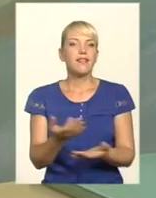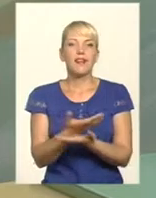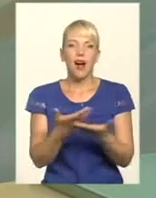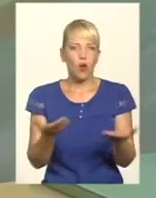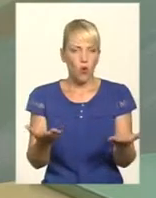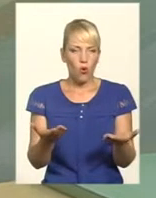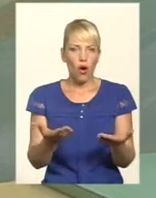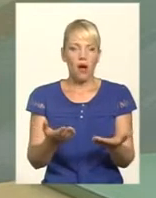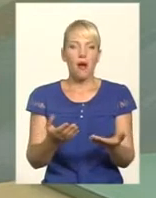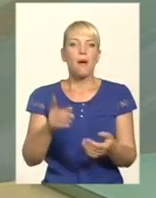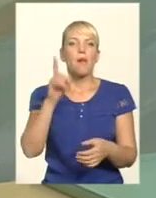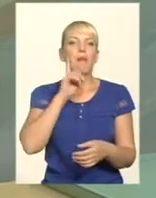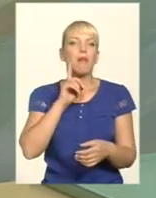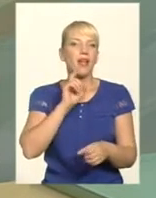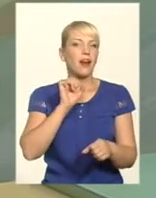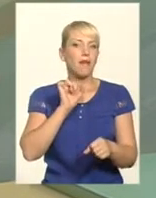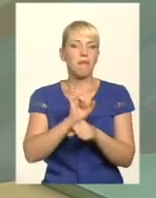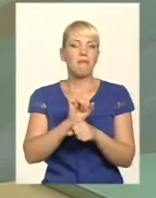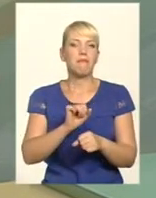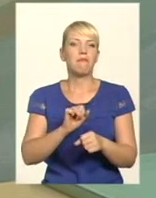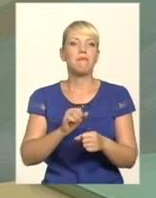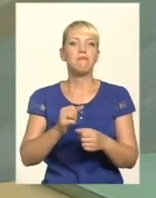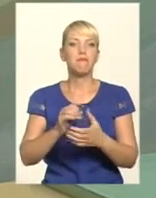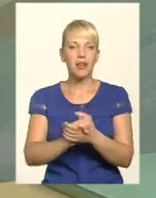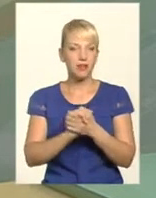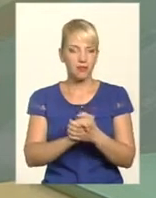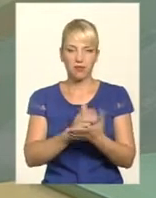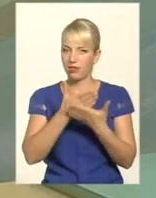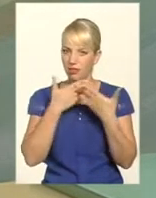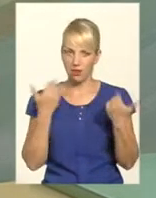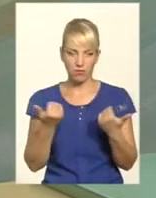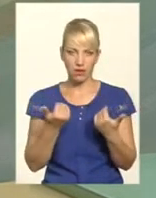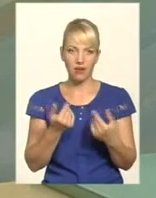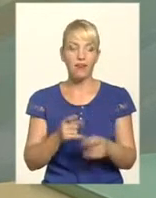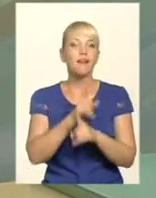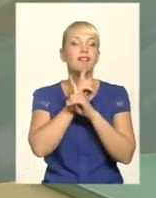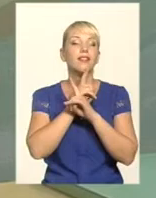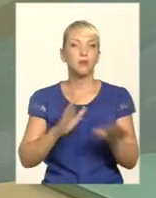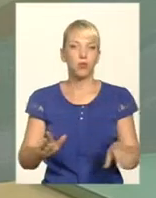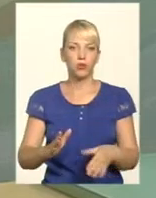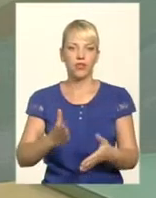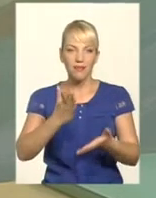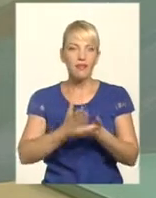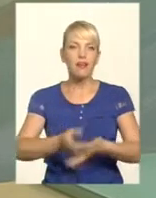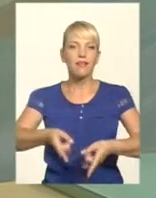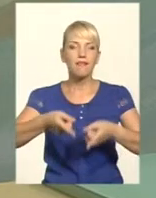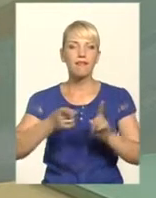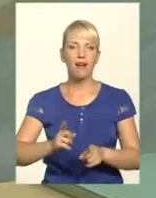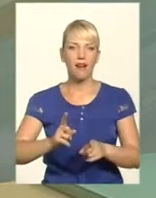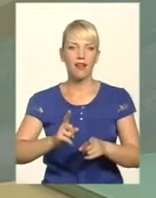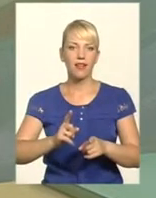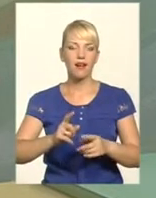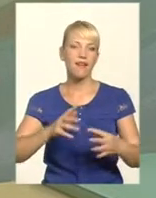його не буде, тому що є реальна агресія з боку Російської Федерації, і поки ми там,